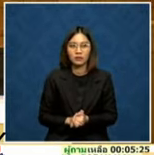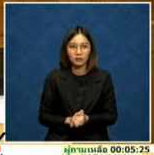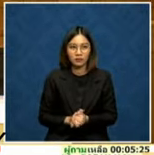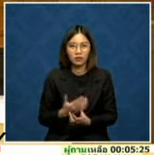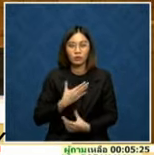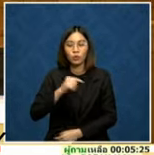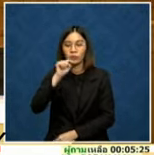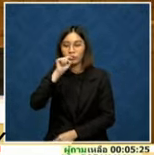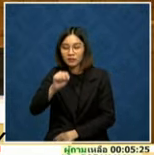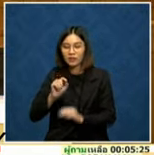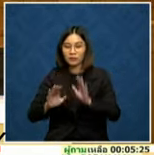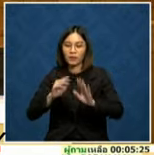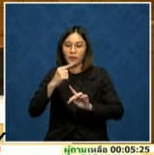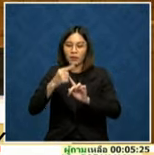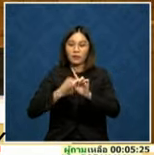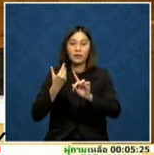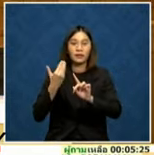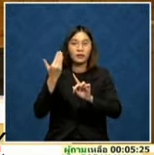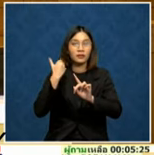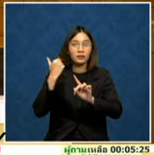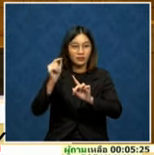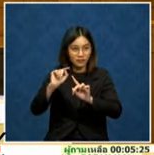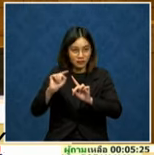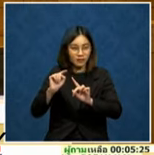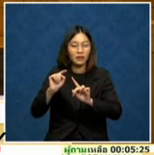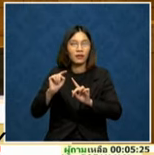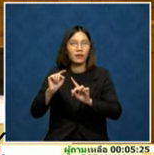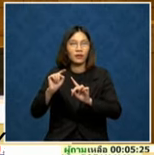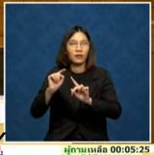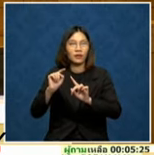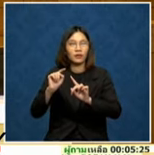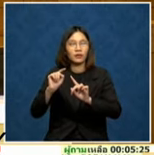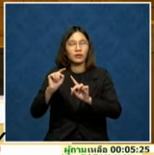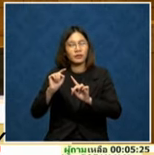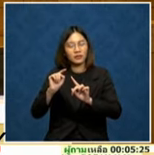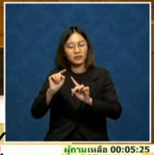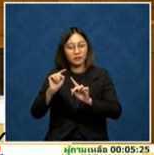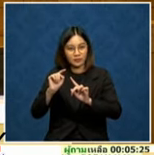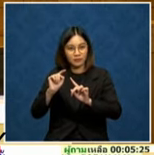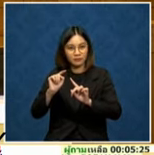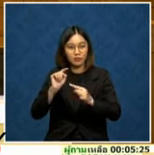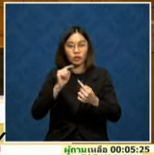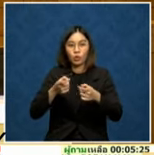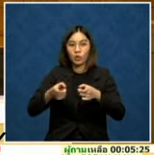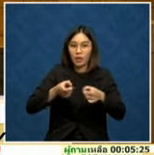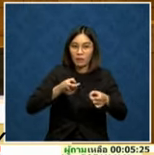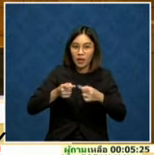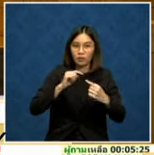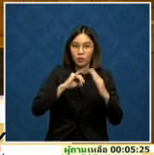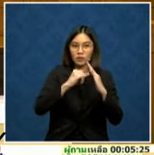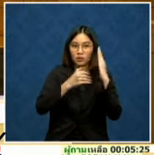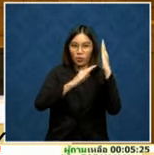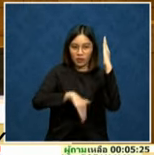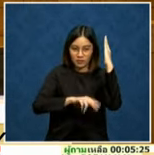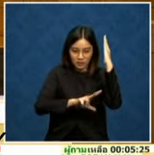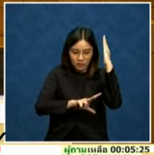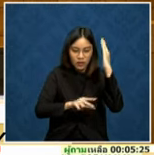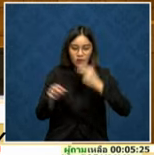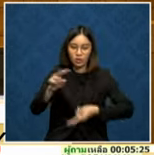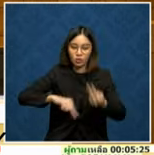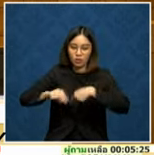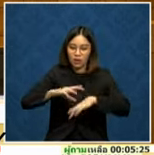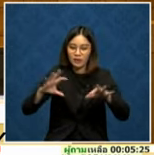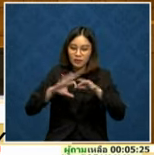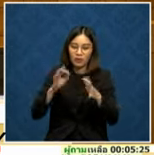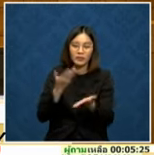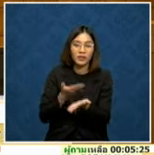ผมกสังการไปเมื่อประณเดอนทแล้วให้ประทาน Bank Islam ลงไปกับกมกผชีการใหญ่ลไปที่ 3 ชัดนภคใ้ผู้ตกแลเรื่อง